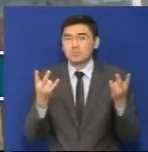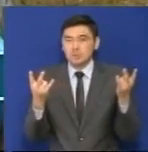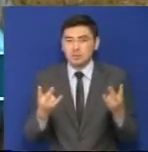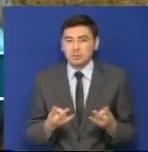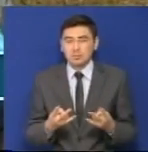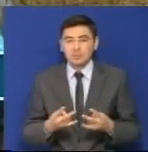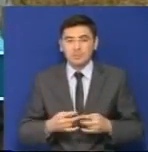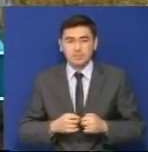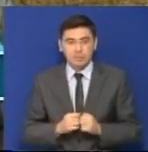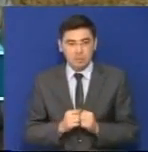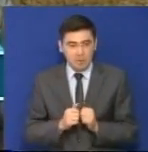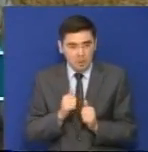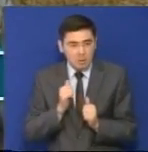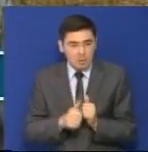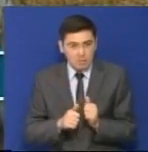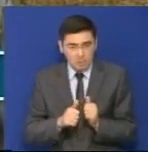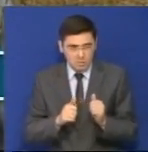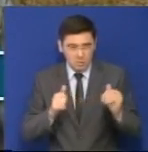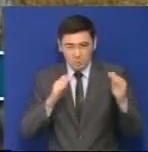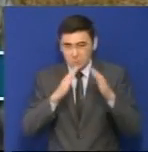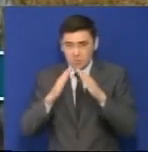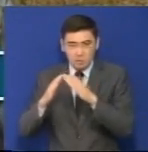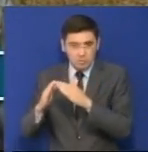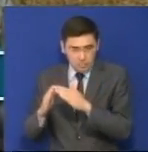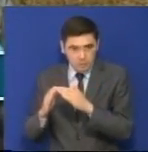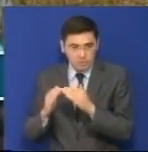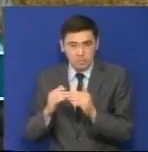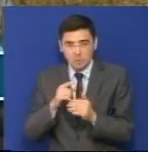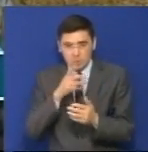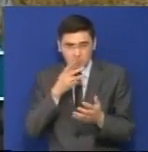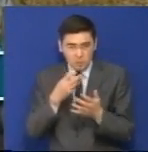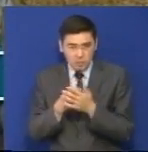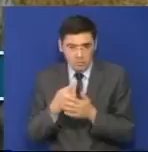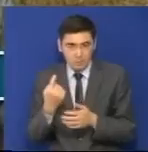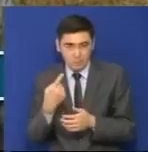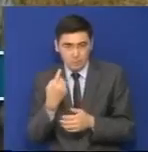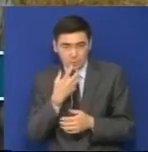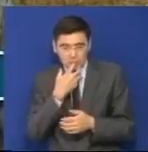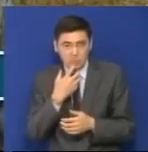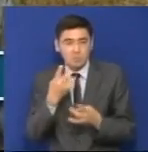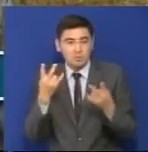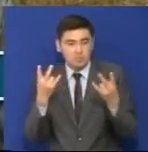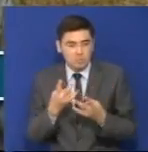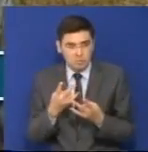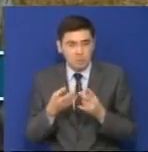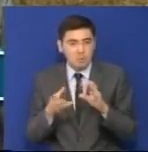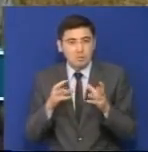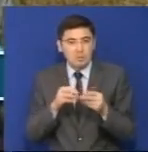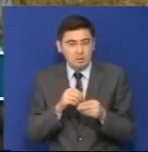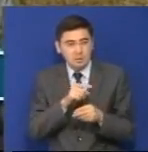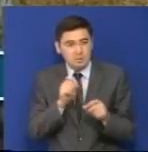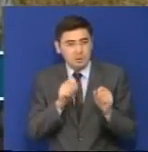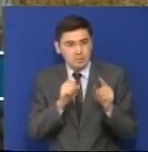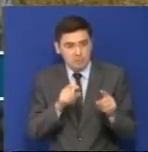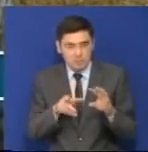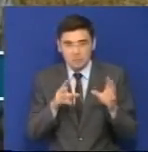тиіс. Каждый жилой дом должен быть. Әр тұрғын үй жалпы үйішілік есеп құралымен қамтамасыз етілуі керек. Оның көмегімен тұрғындардың барлығы берілген жылу